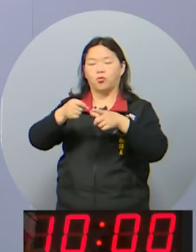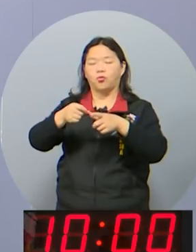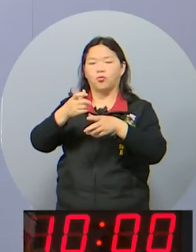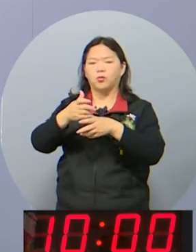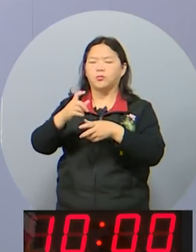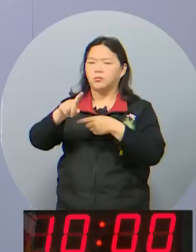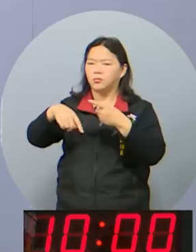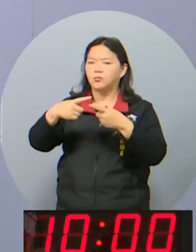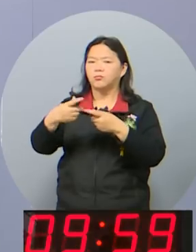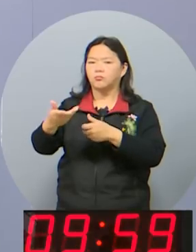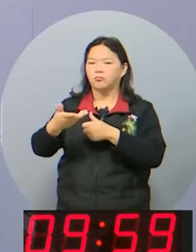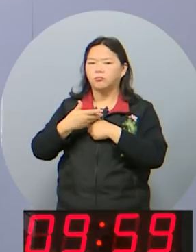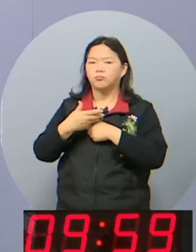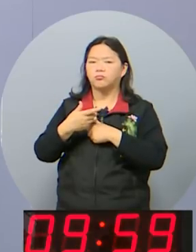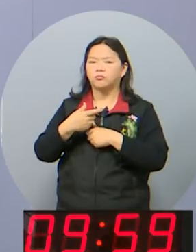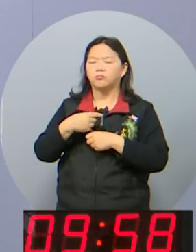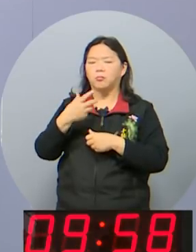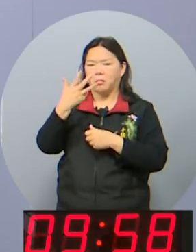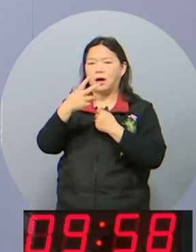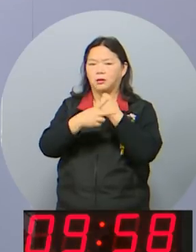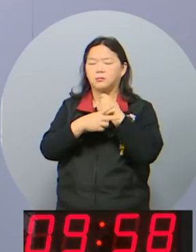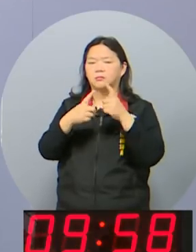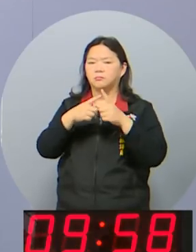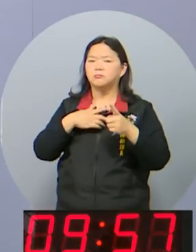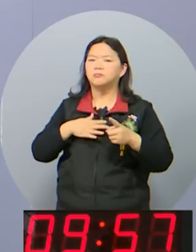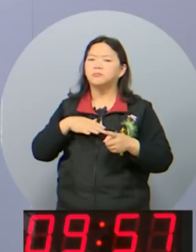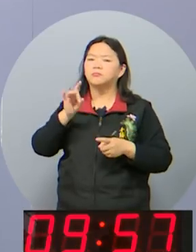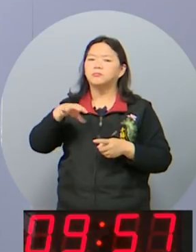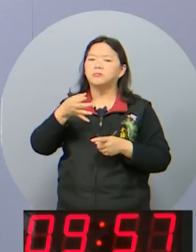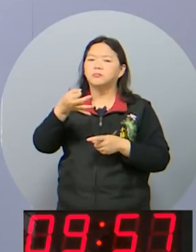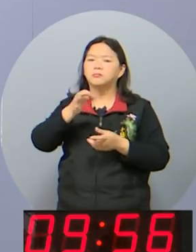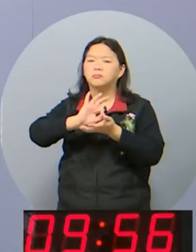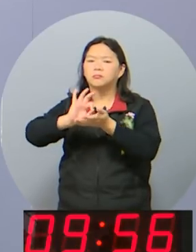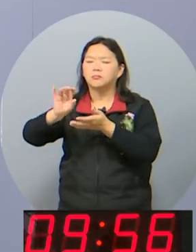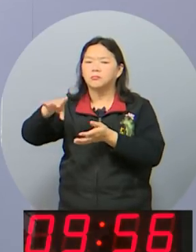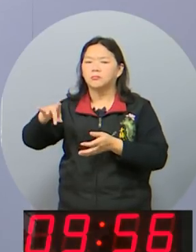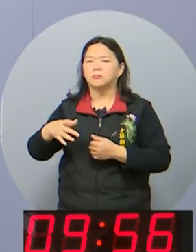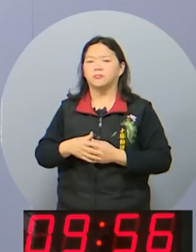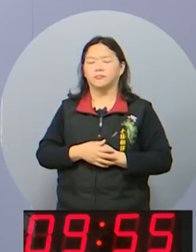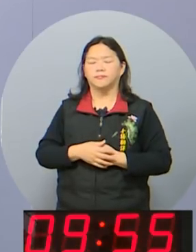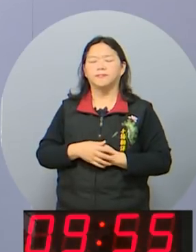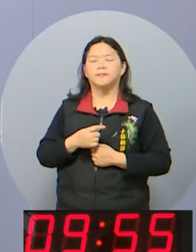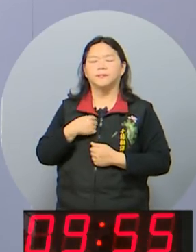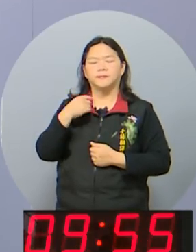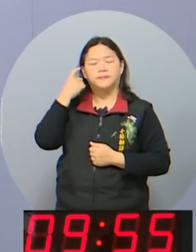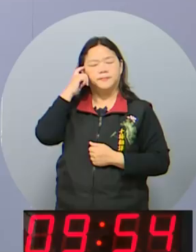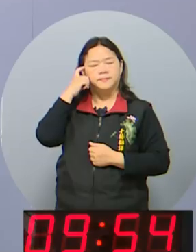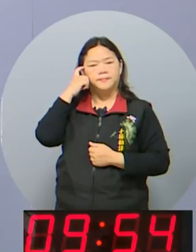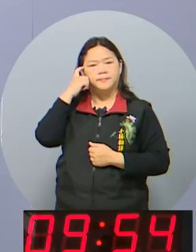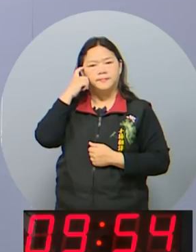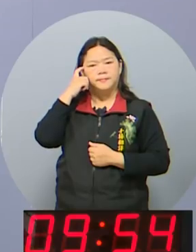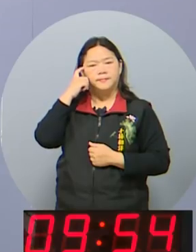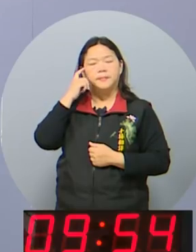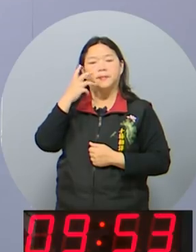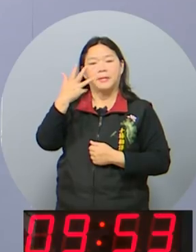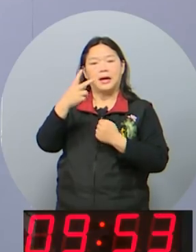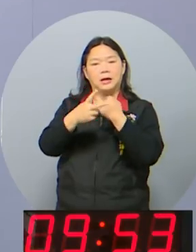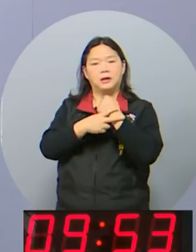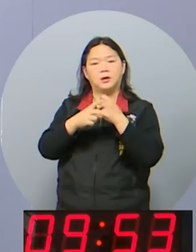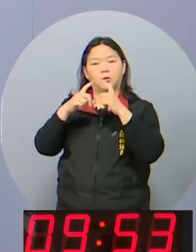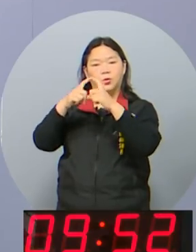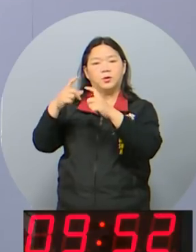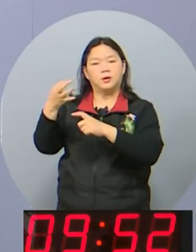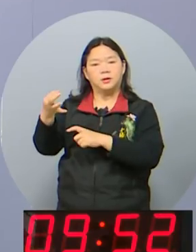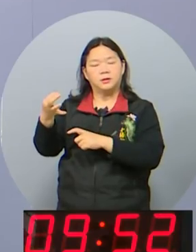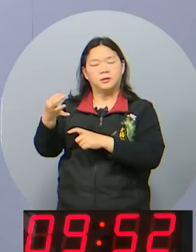让我们巴黎乡亲知道说花在哪里。那所以我主张第一个，现金回馈巴黎回馈金现金